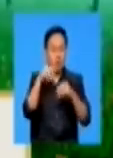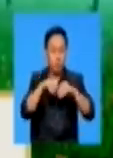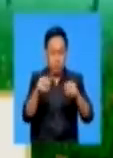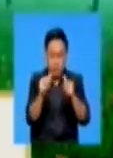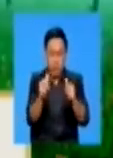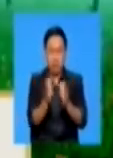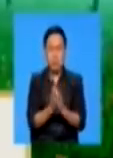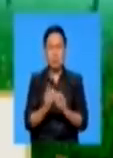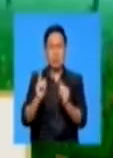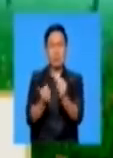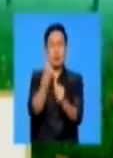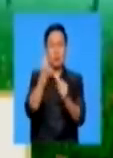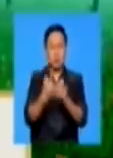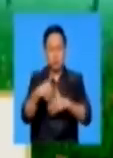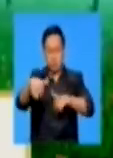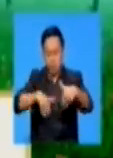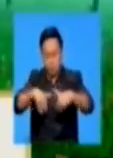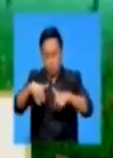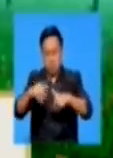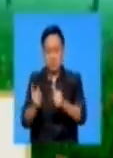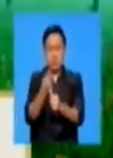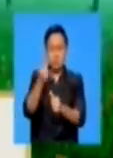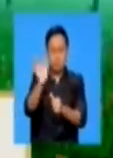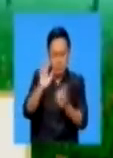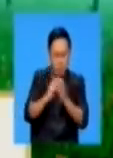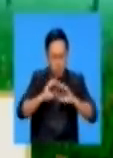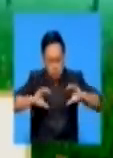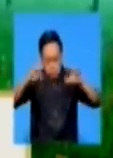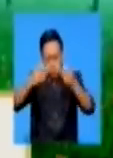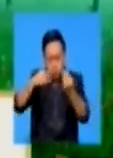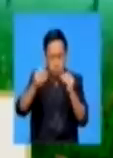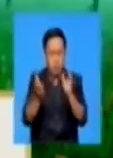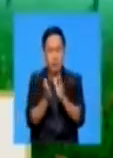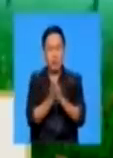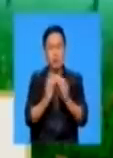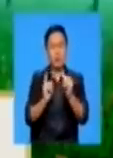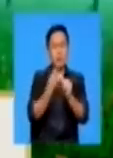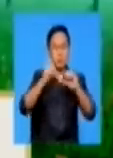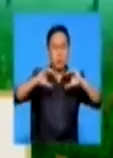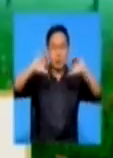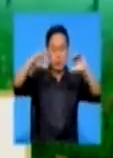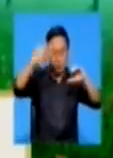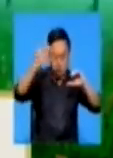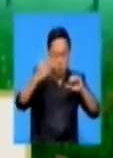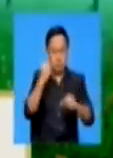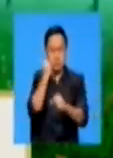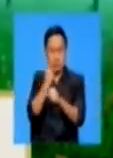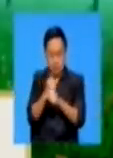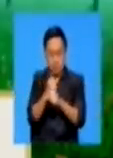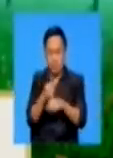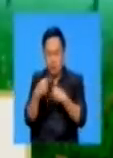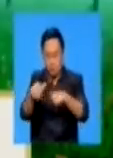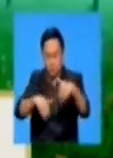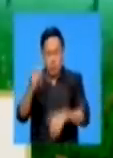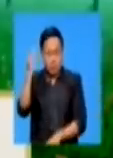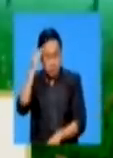มก่อนโดยความต้องการของประชาชนในพื้นที่ที่ตามแผนงานระยะยาวยุทธศาสตร์แล้วไปทำประชาพิจารณ์ไปทำ